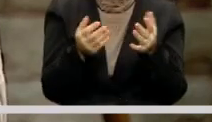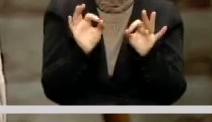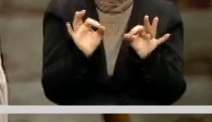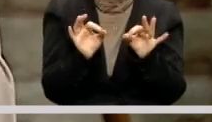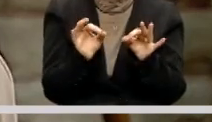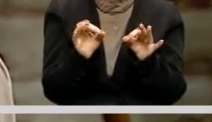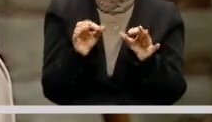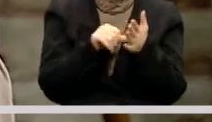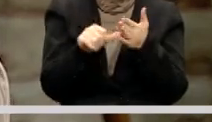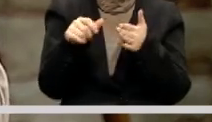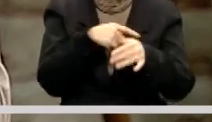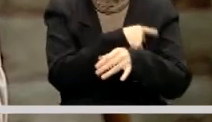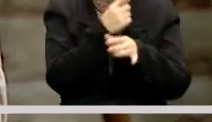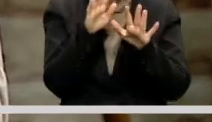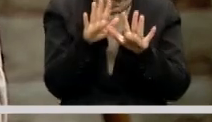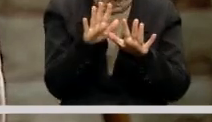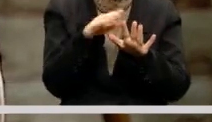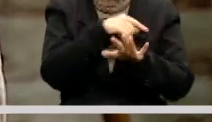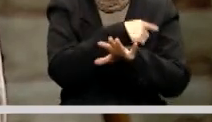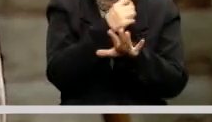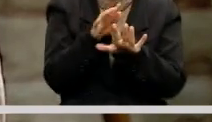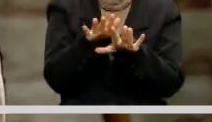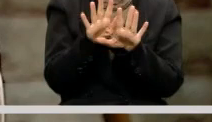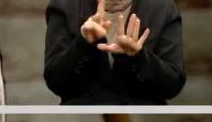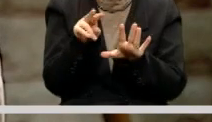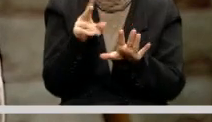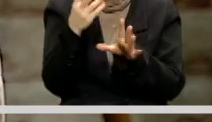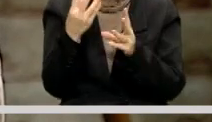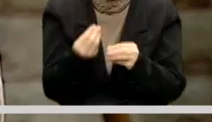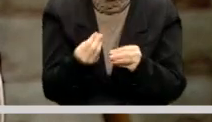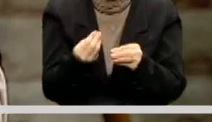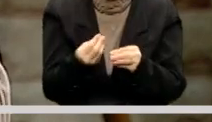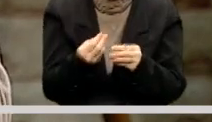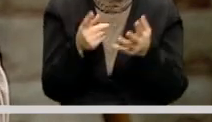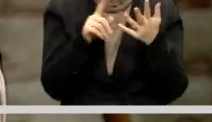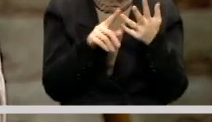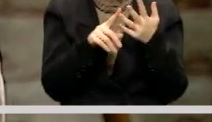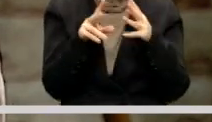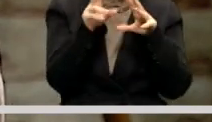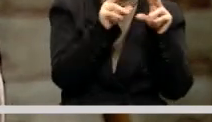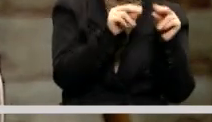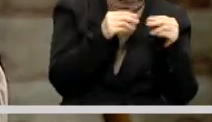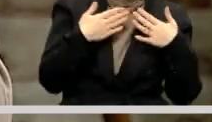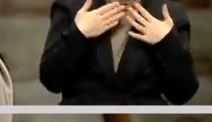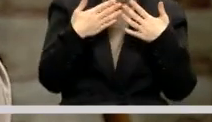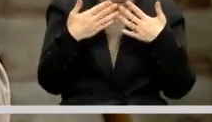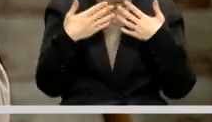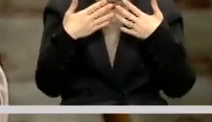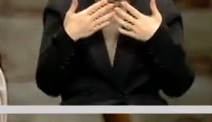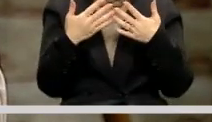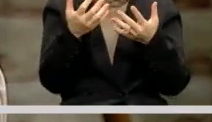şey normal ama uyuyamadığını söylüyor. Uyku apnesinde durum biraz daha farklı. Kişi gecede farkına varmadığı belki